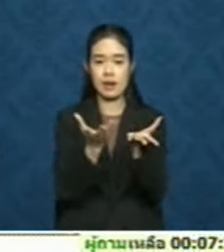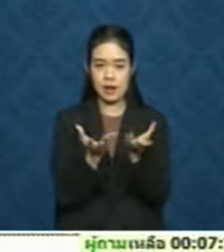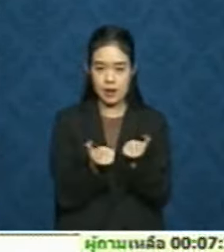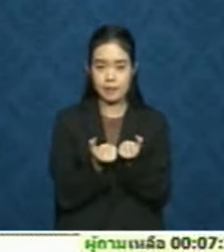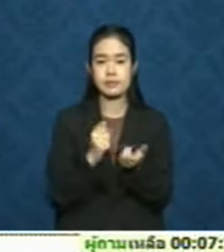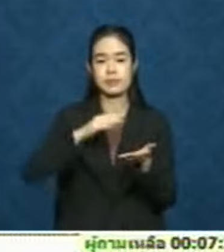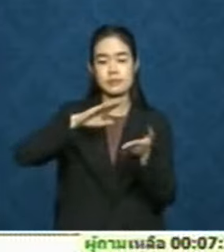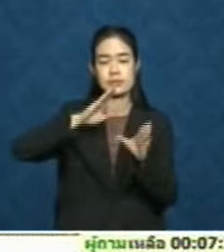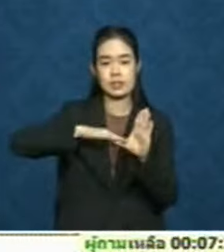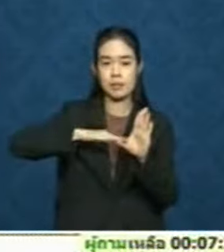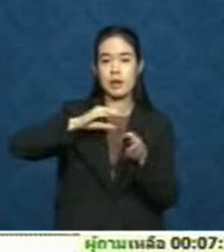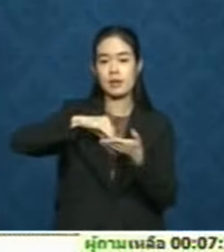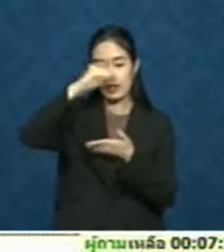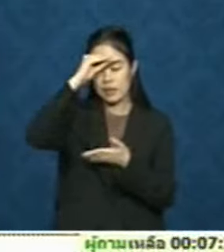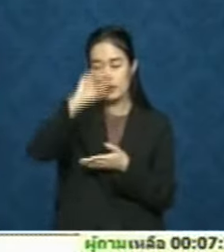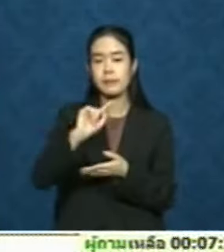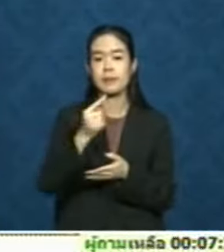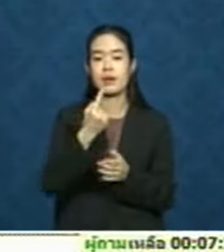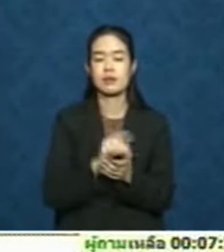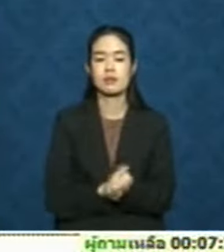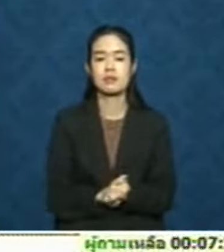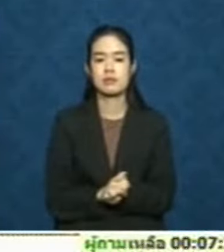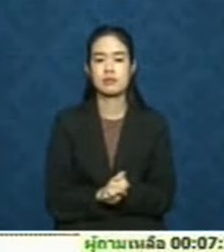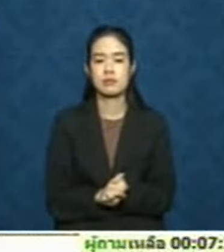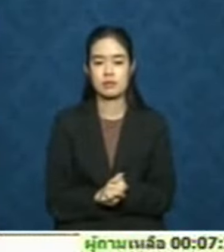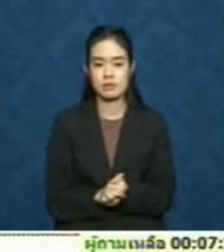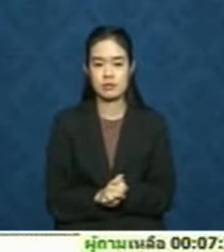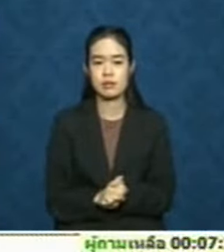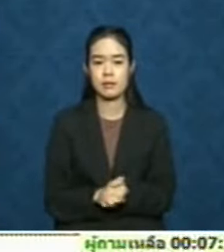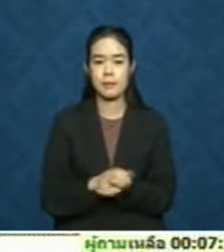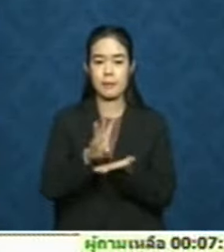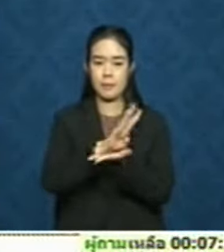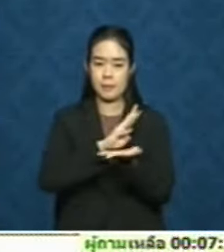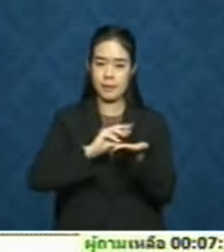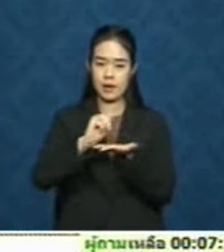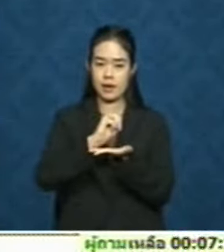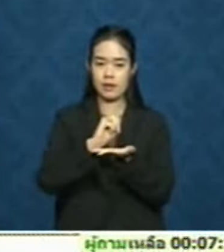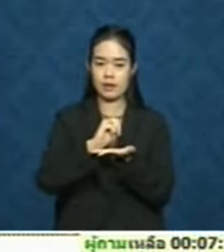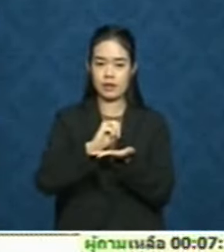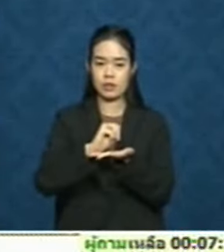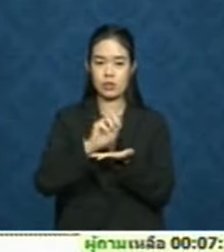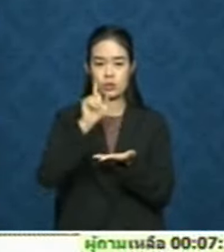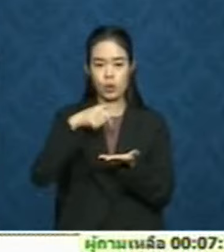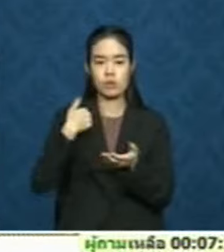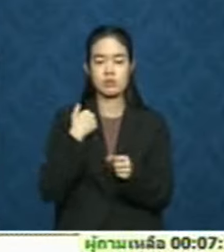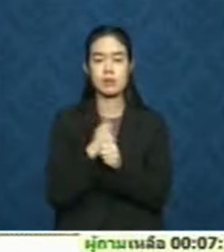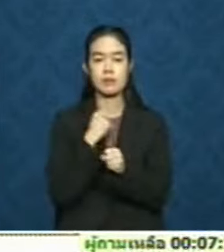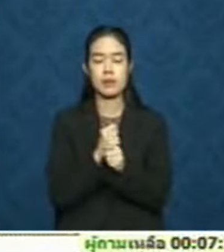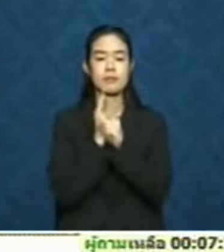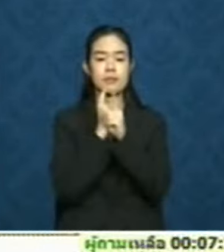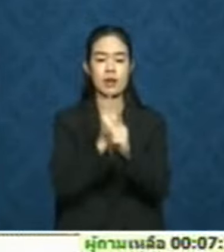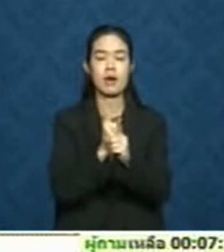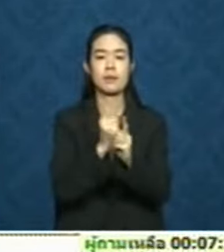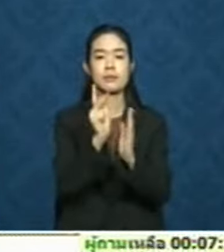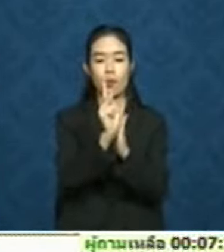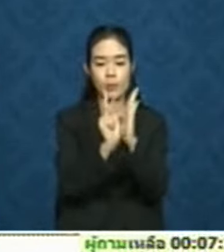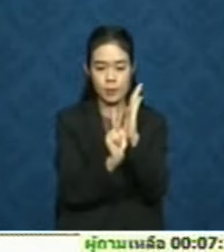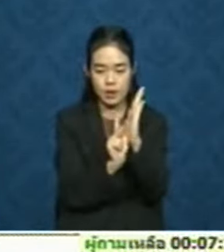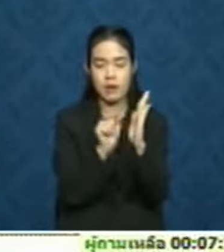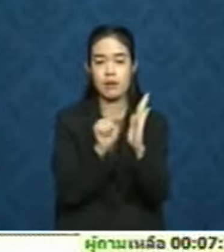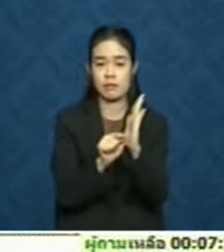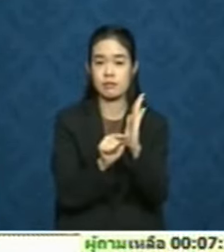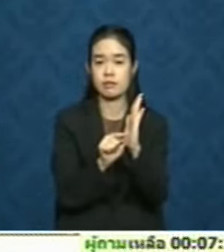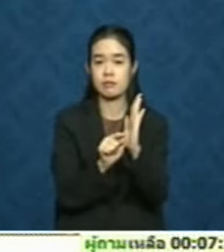ครับแล้วก็คำชับว่ามหาลัยจะต้องรับและจะต้องปฏิบัติตามกฎหมายและปฏิบัติต